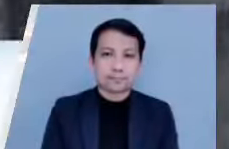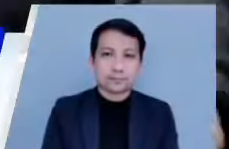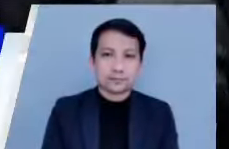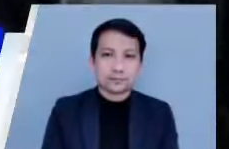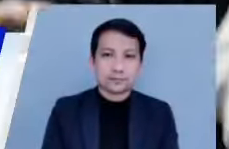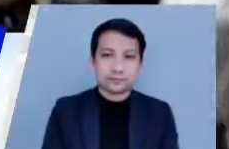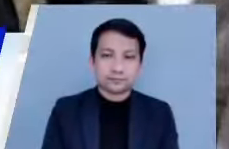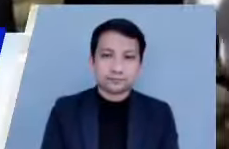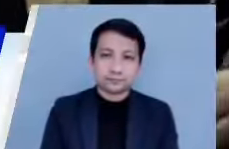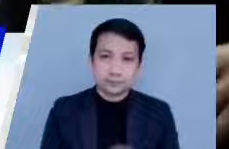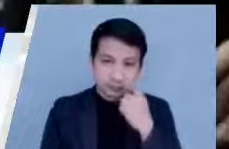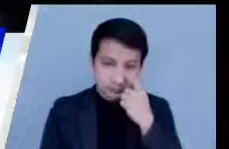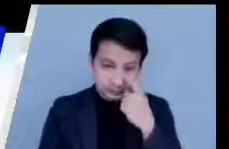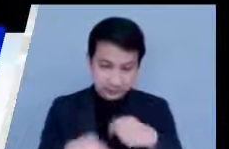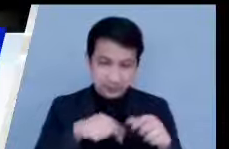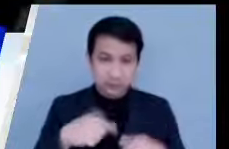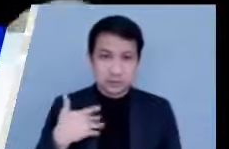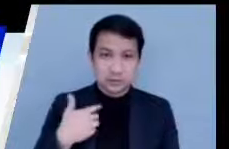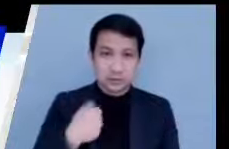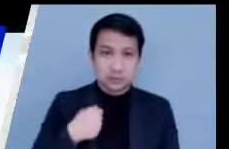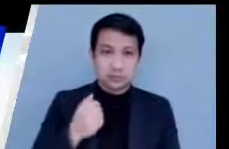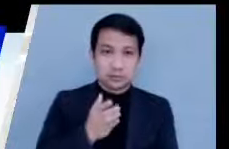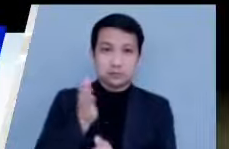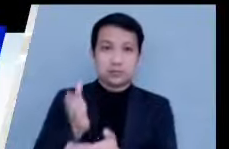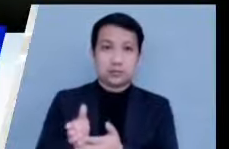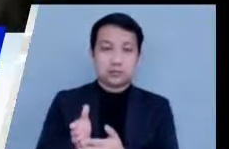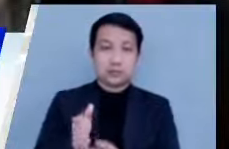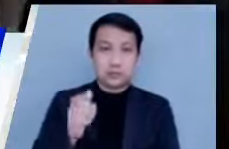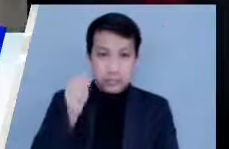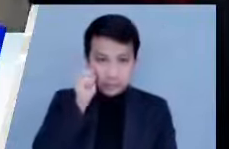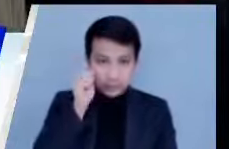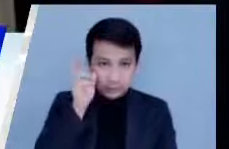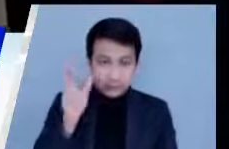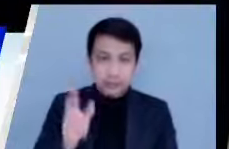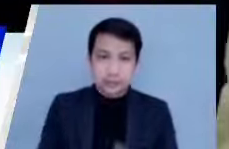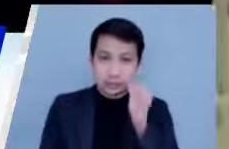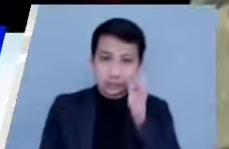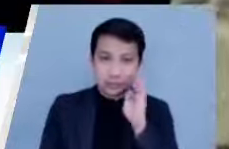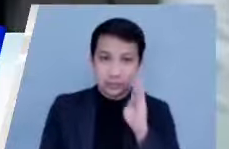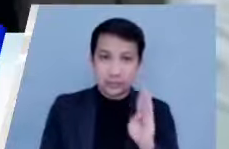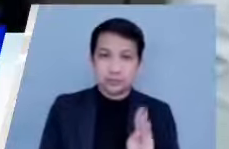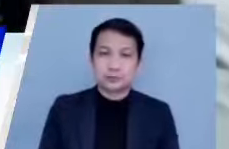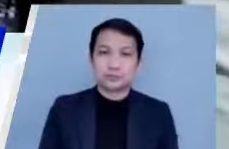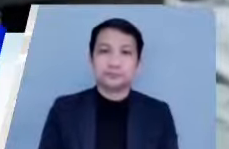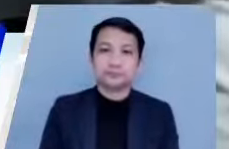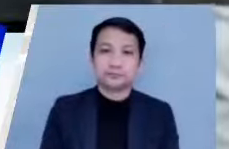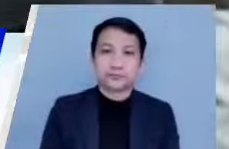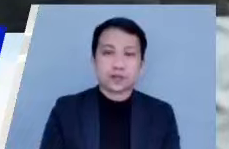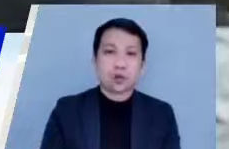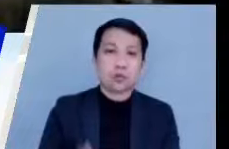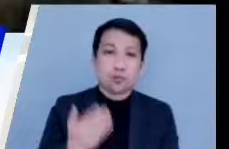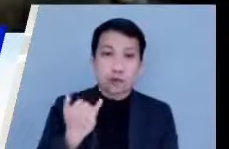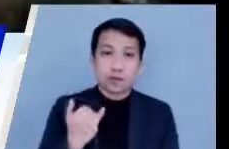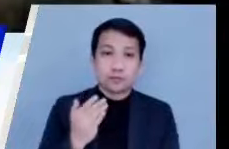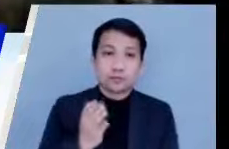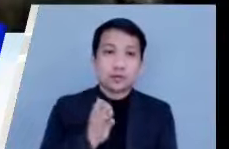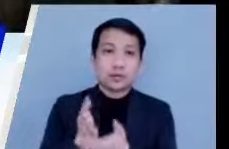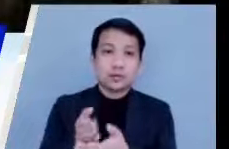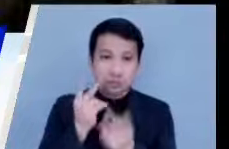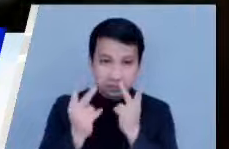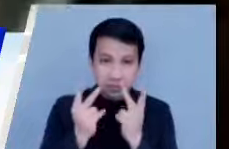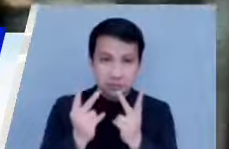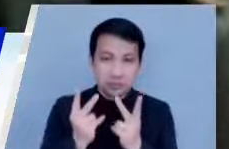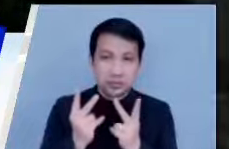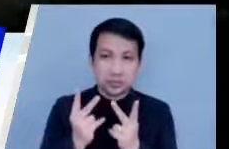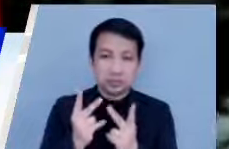Back in Canada, sina Alden Richards at Catherine Bernardo. Para personal na makita ang Global Pinoys